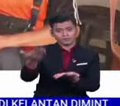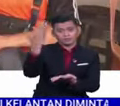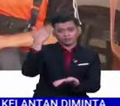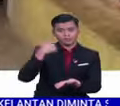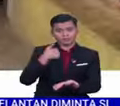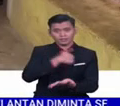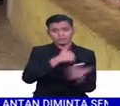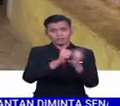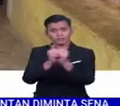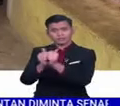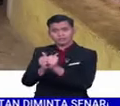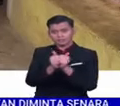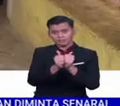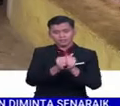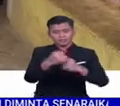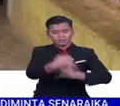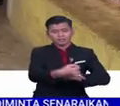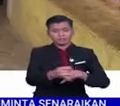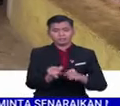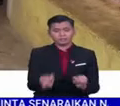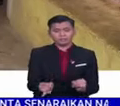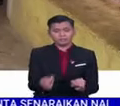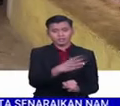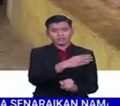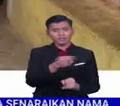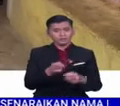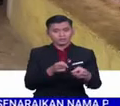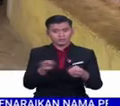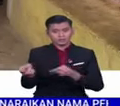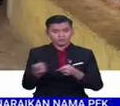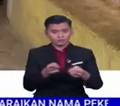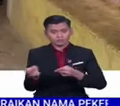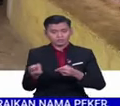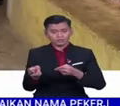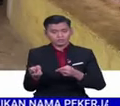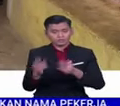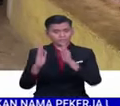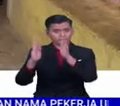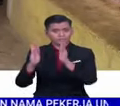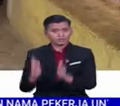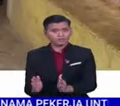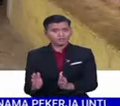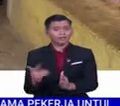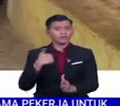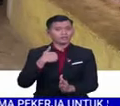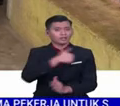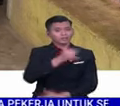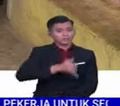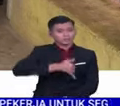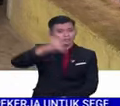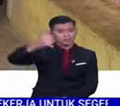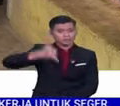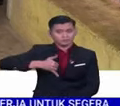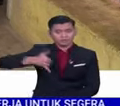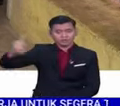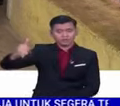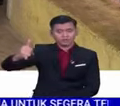kita bersama dengan jabatan dan usia kita pergi ke jajahan